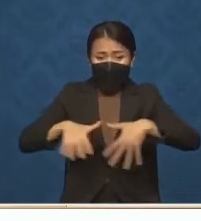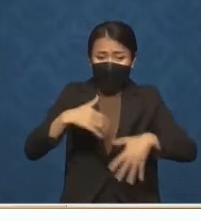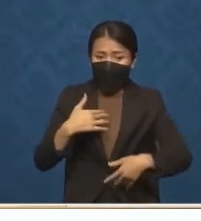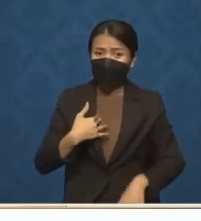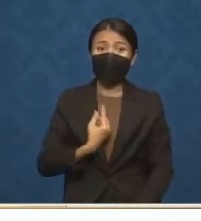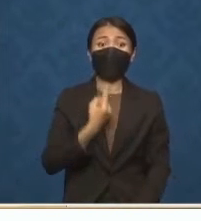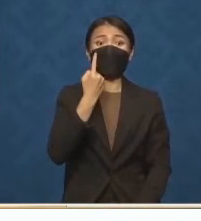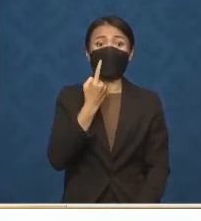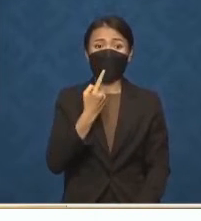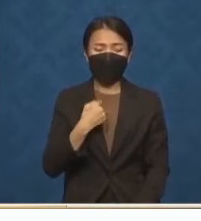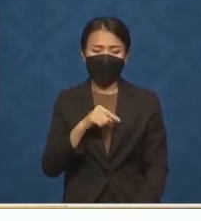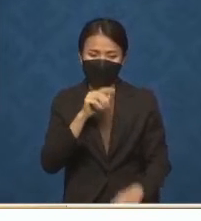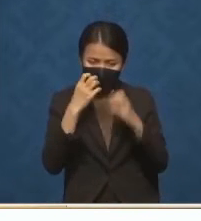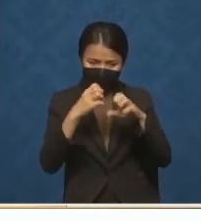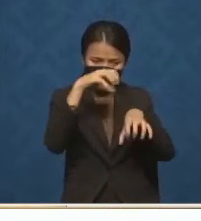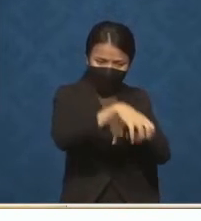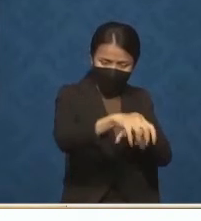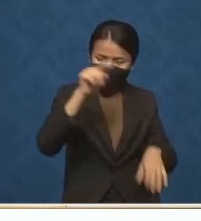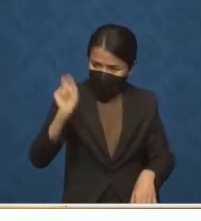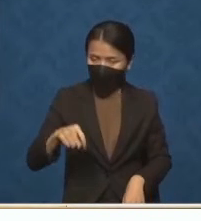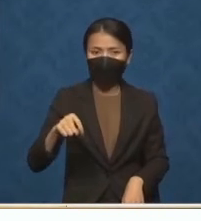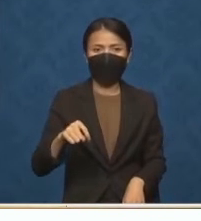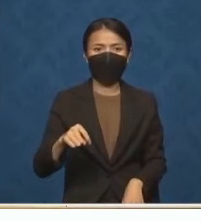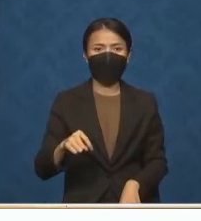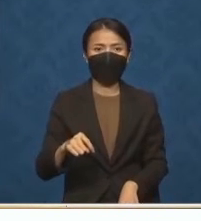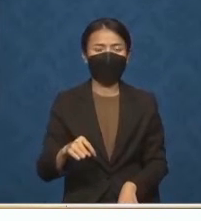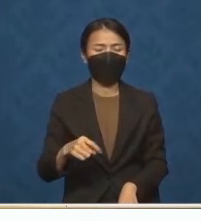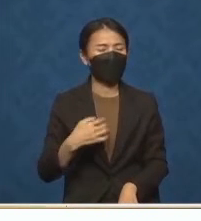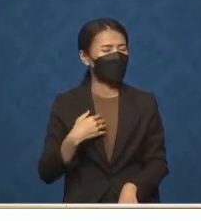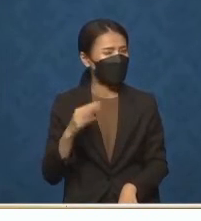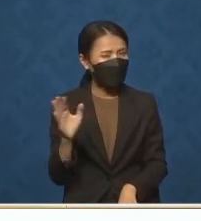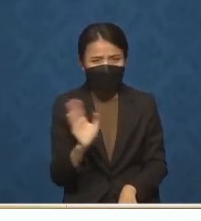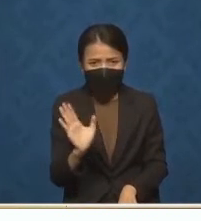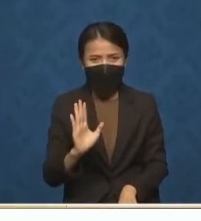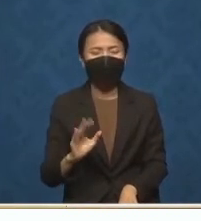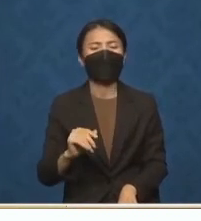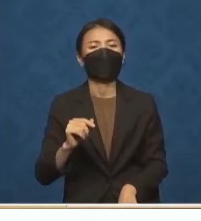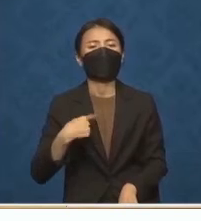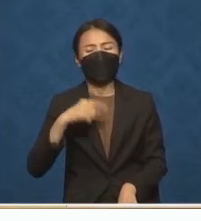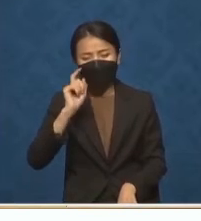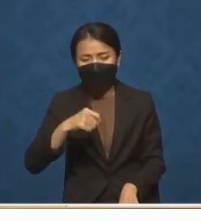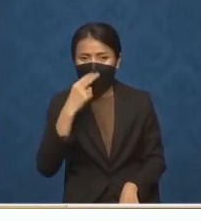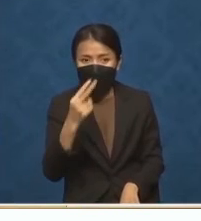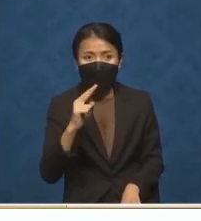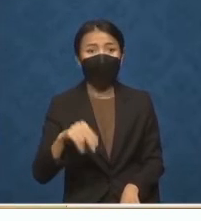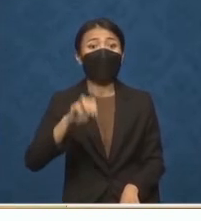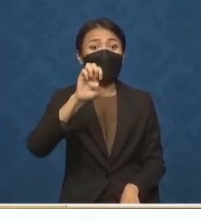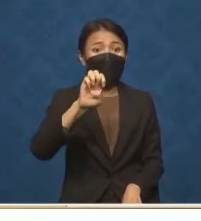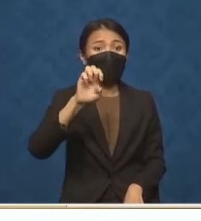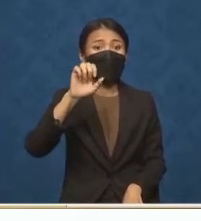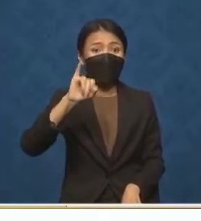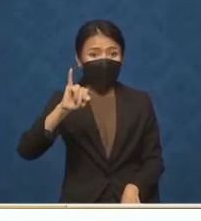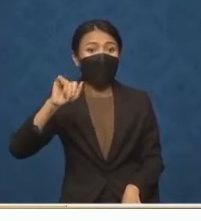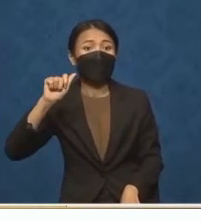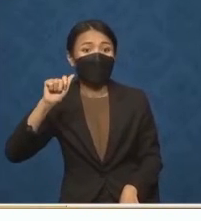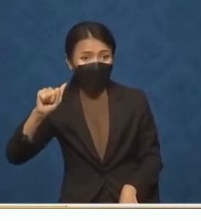มนตองคยกดวยหกฐานทวยาศาต์กคอการทำ EIA ครับกทำ EIA เป็นสงทผมคขจะเจ็บปวดมาก